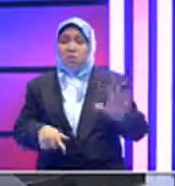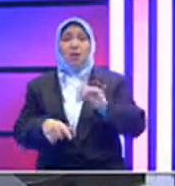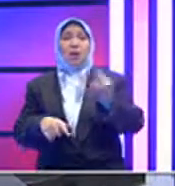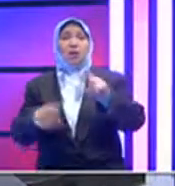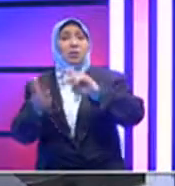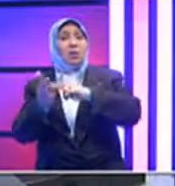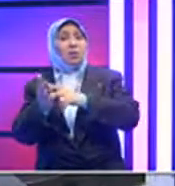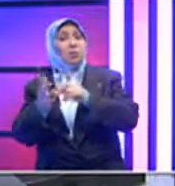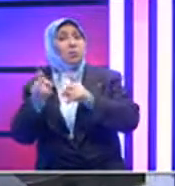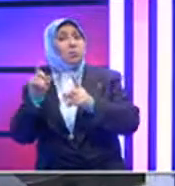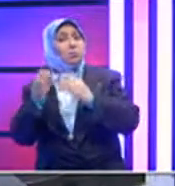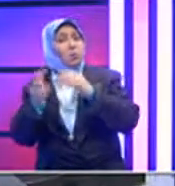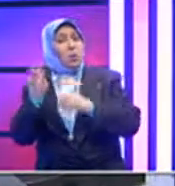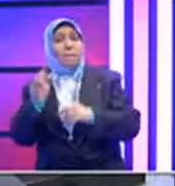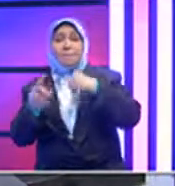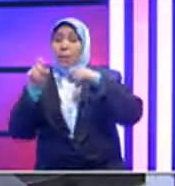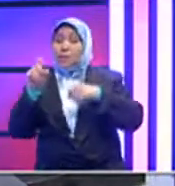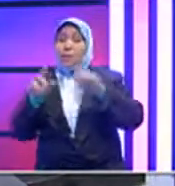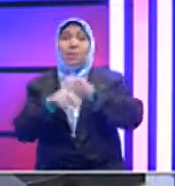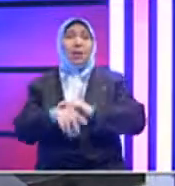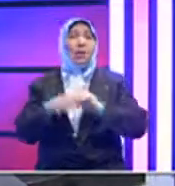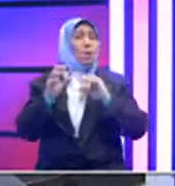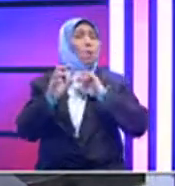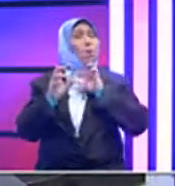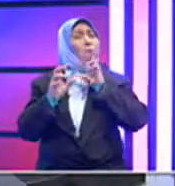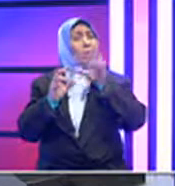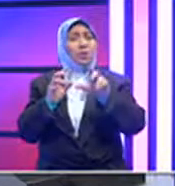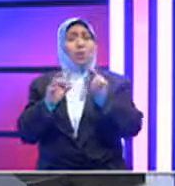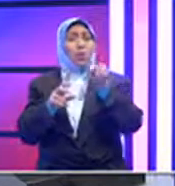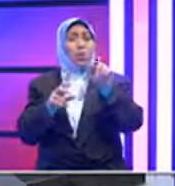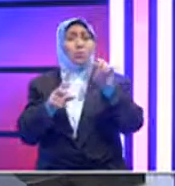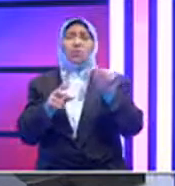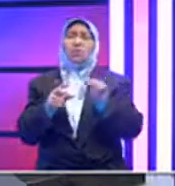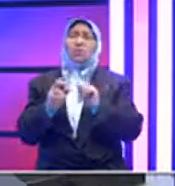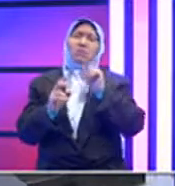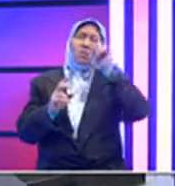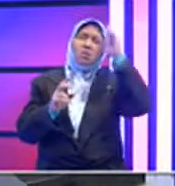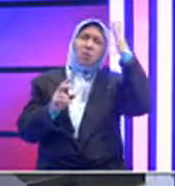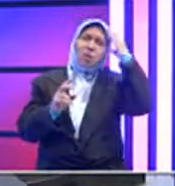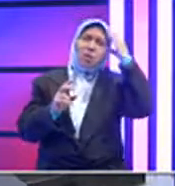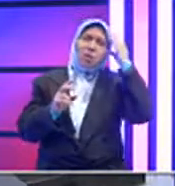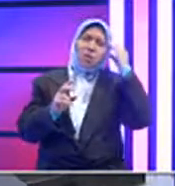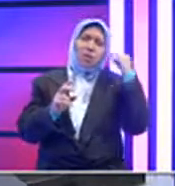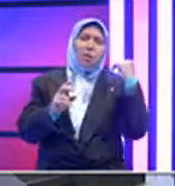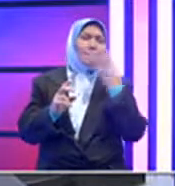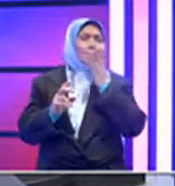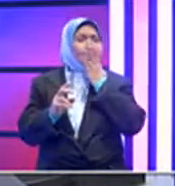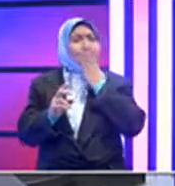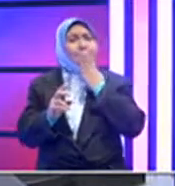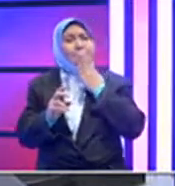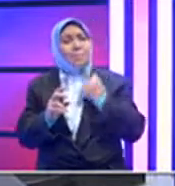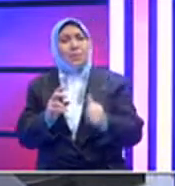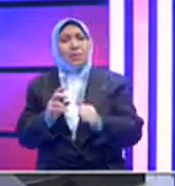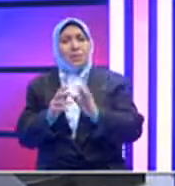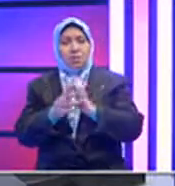Dekat mana Demon utamanya pos Musa Iya ubah nota soalnya Allah itu satu pengalaman yang sangat-sangat manislah gitulah percaya